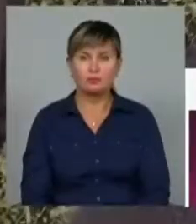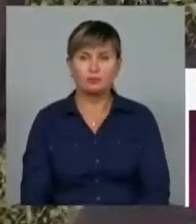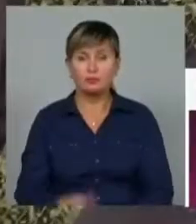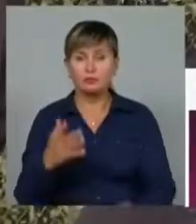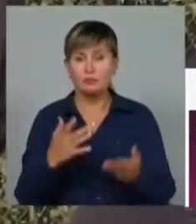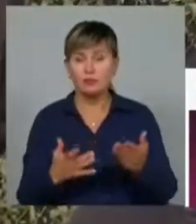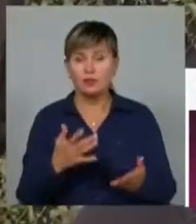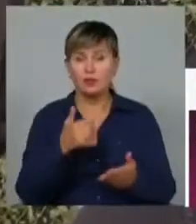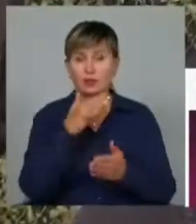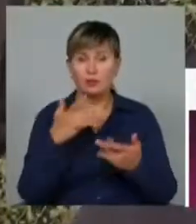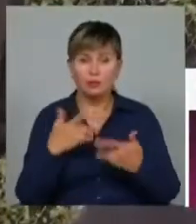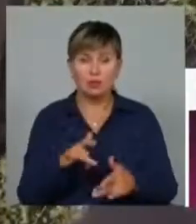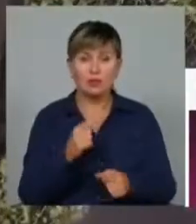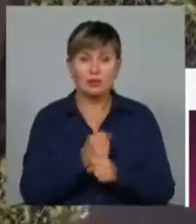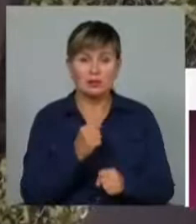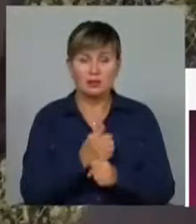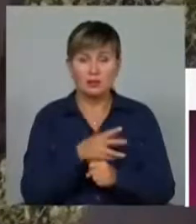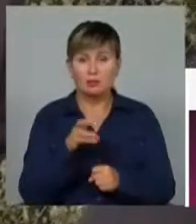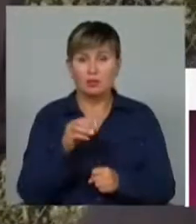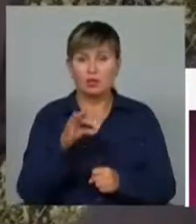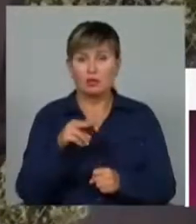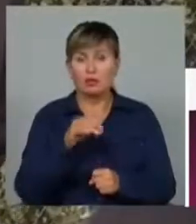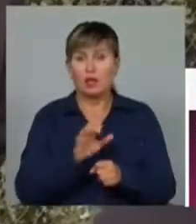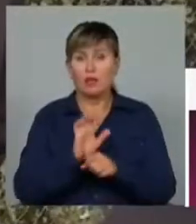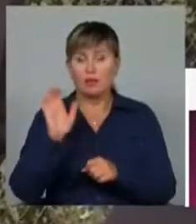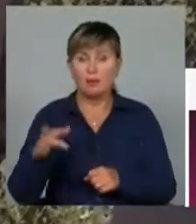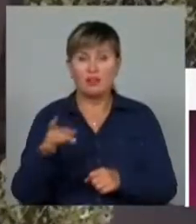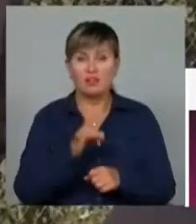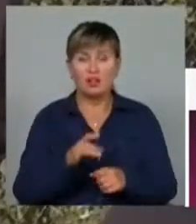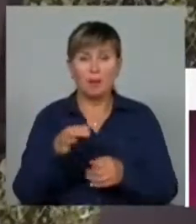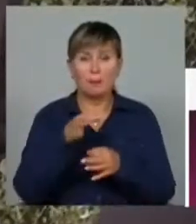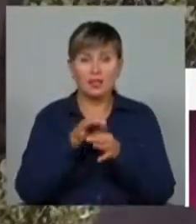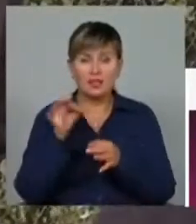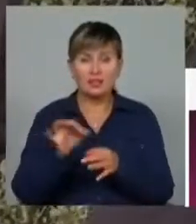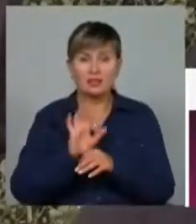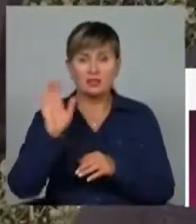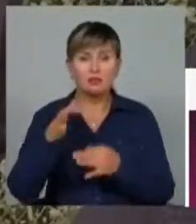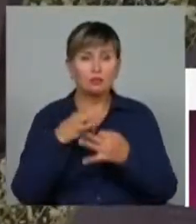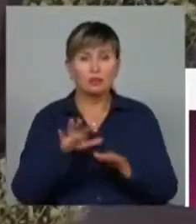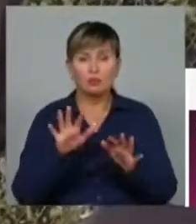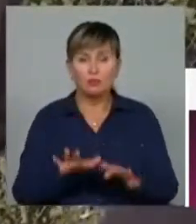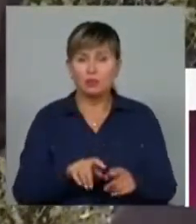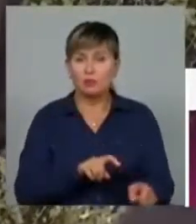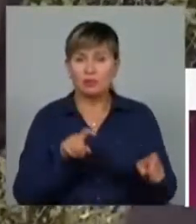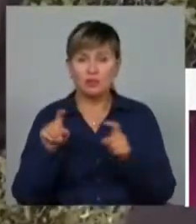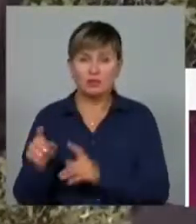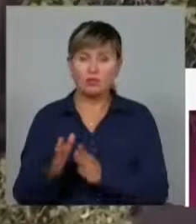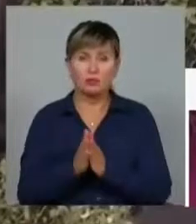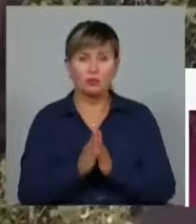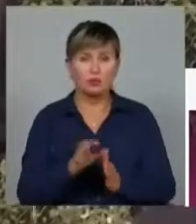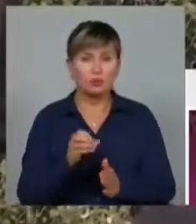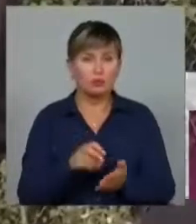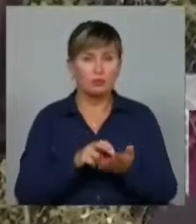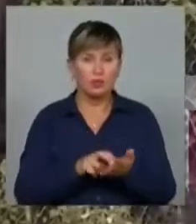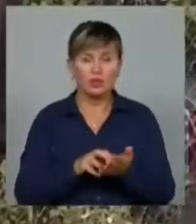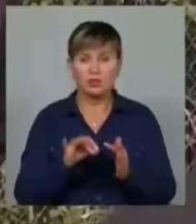Если не могут уволить, то сделайте ее методистом. Отправьте в районо, хоть в областной отдел образования. В любое место переведите, пожалуйста. Ее